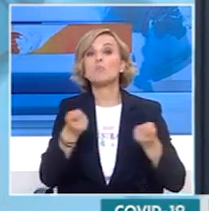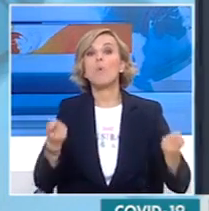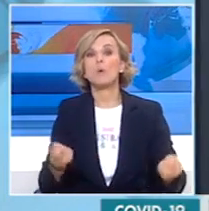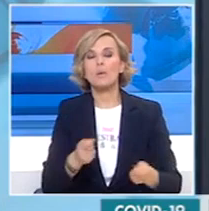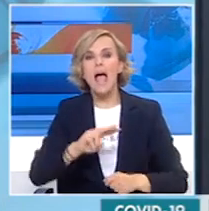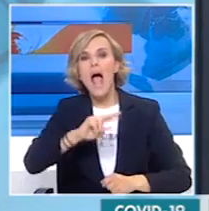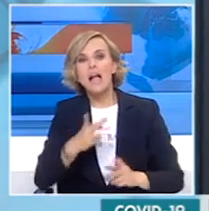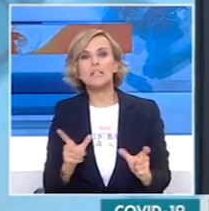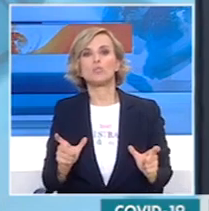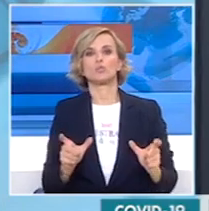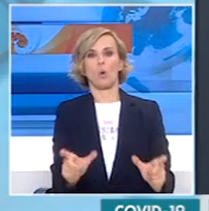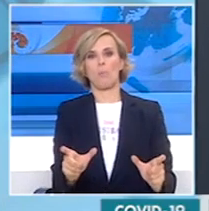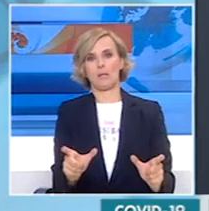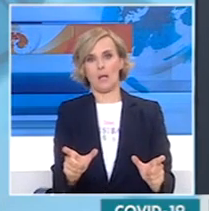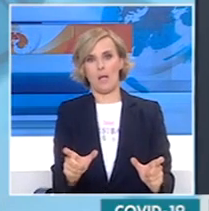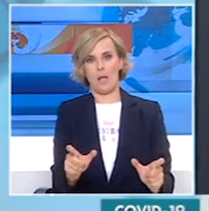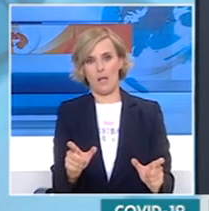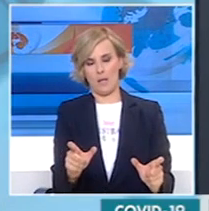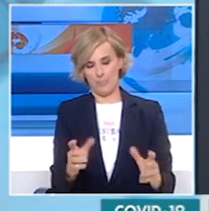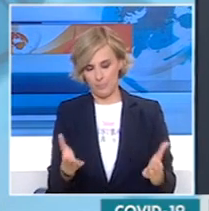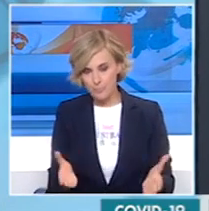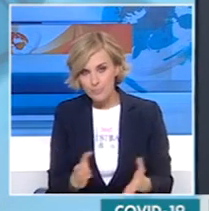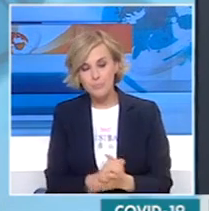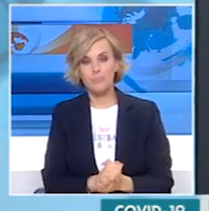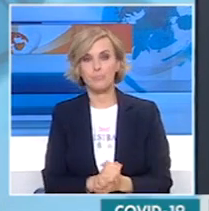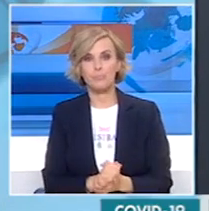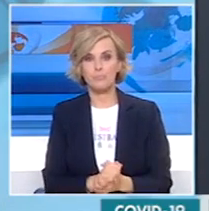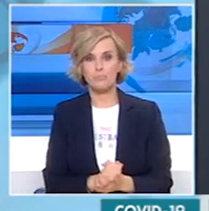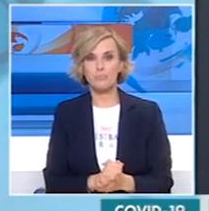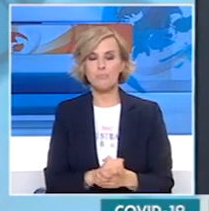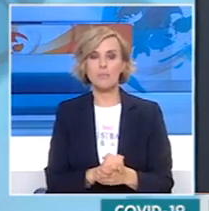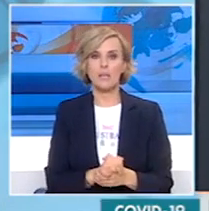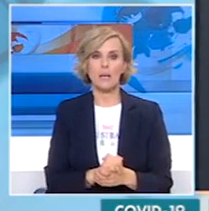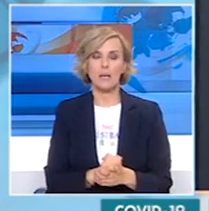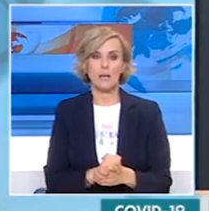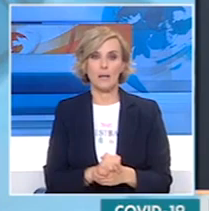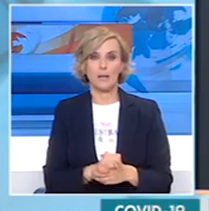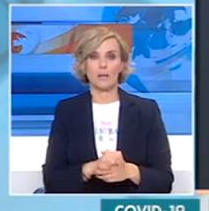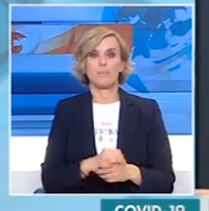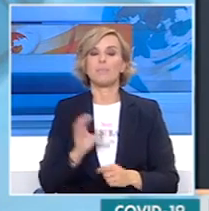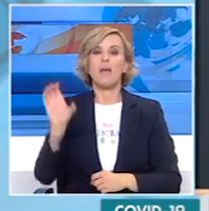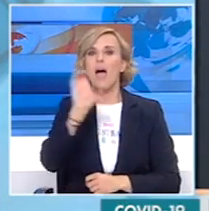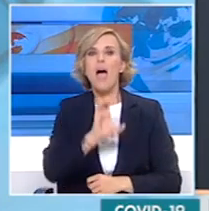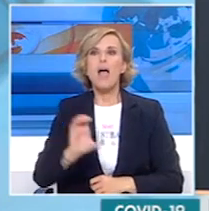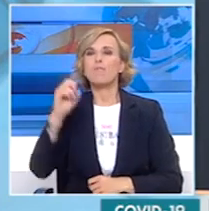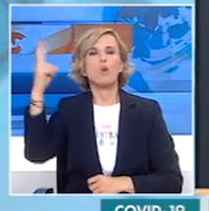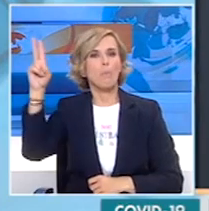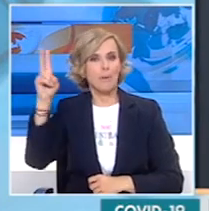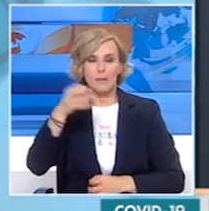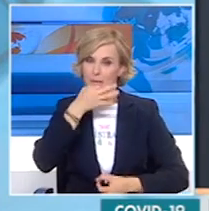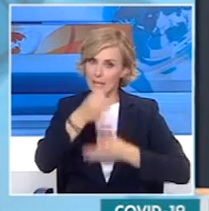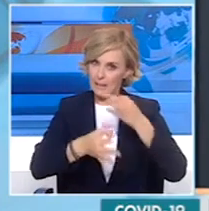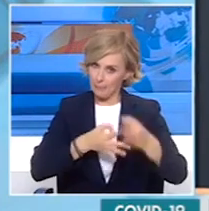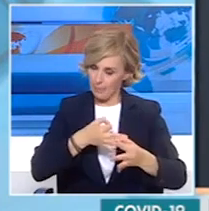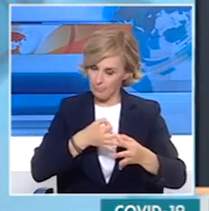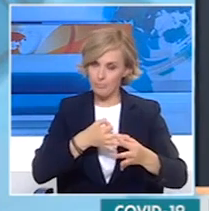για αντισώματα για τον ιό. Και επειδή πολύ πρόσφατα τοποθετήθηκε το Ευρωπαϊκό CDC, πρέπει να